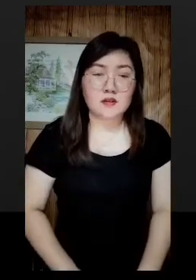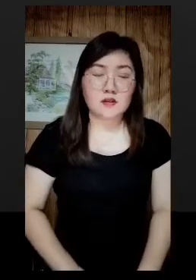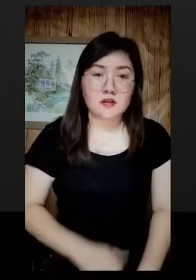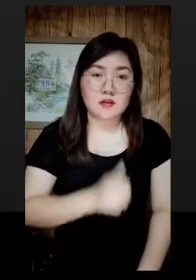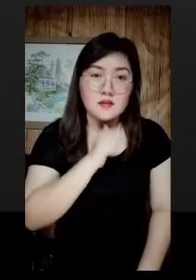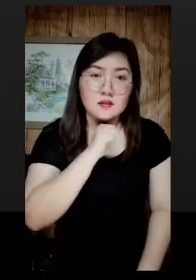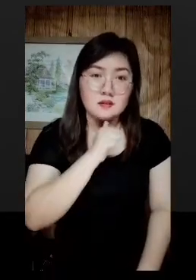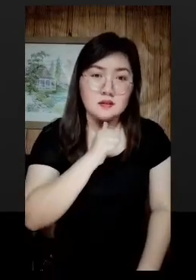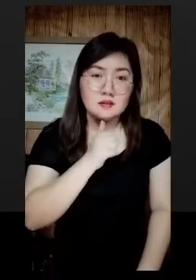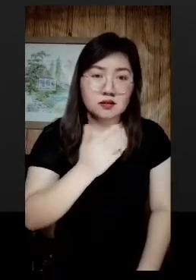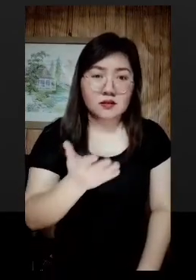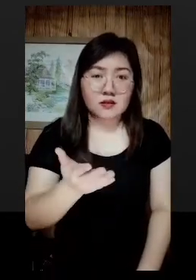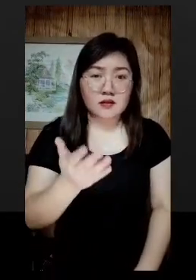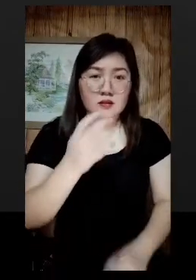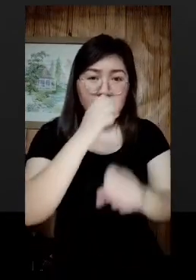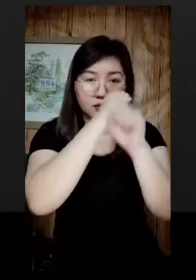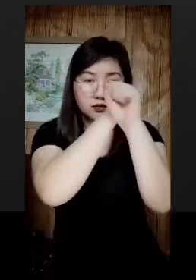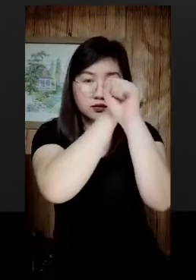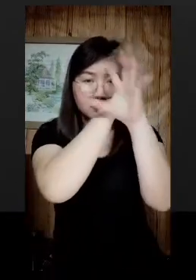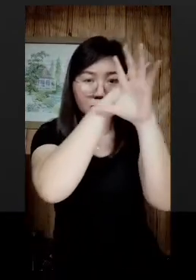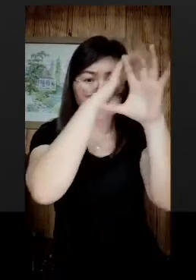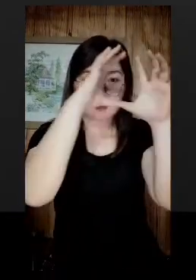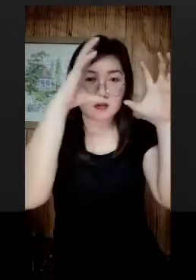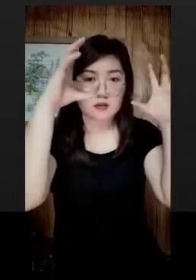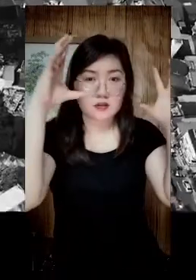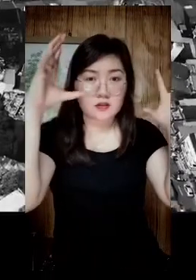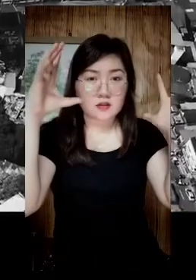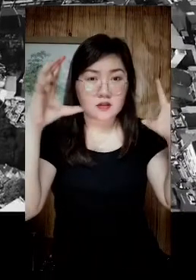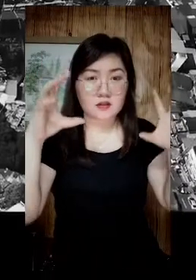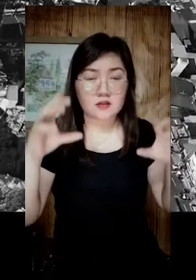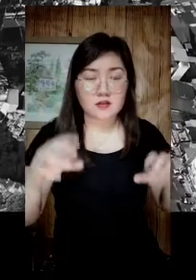Hindi ka pa nagtataka?